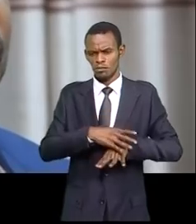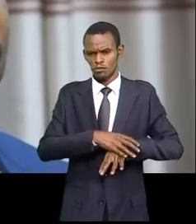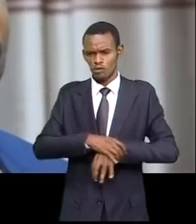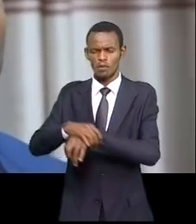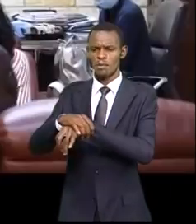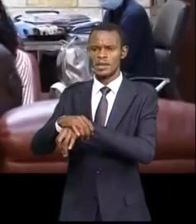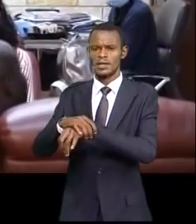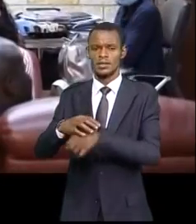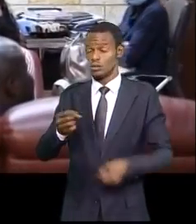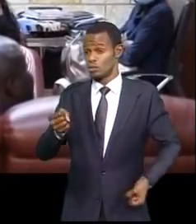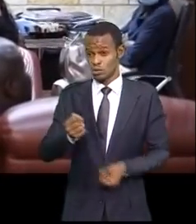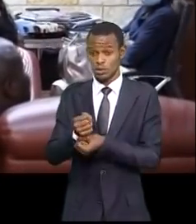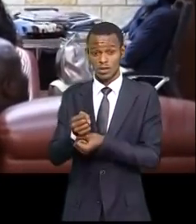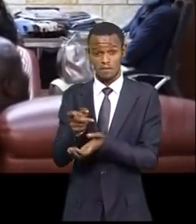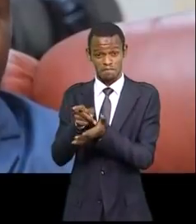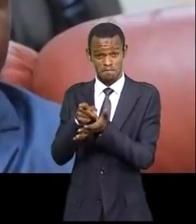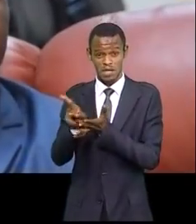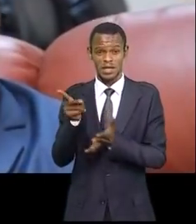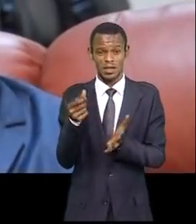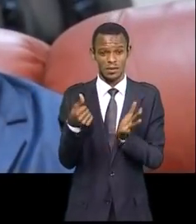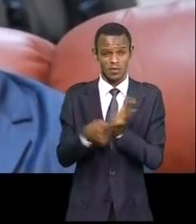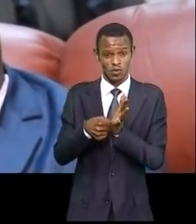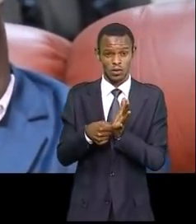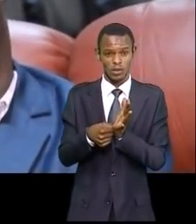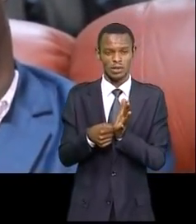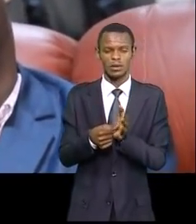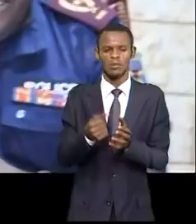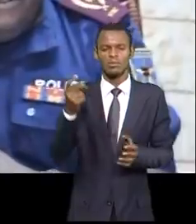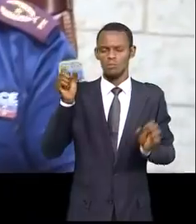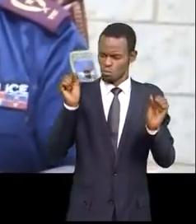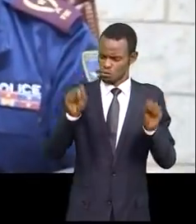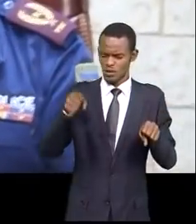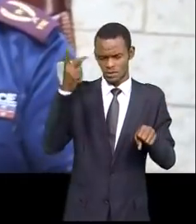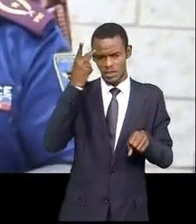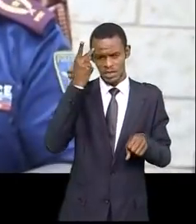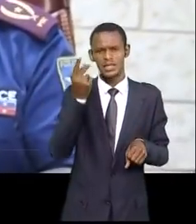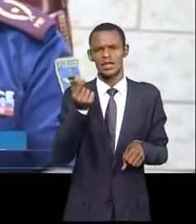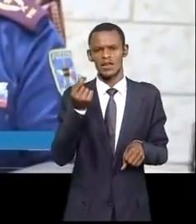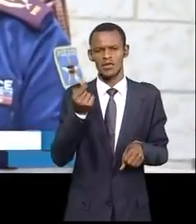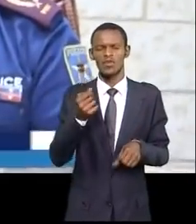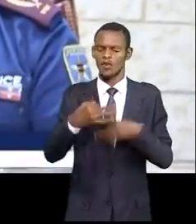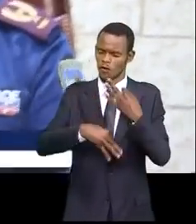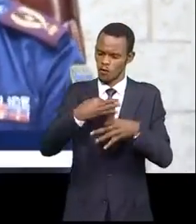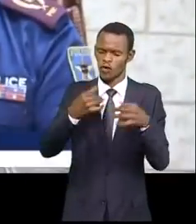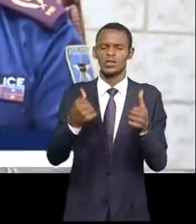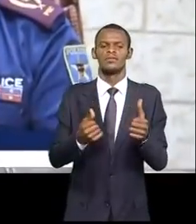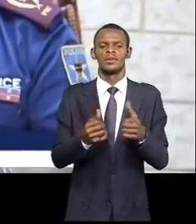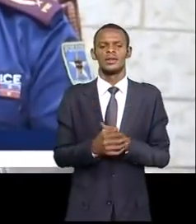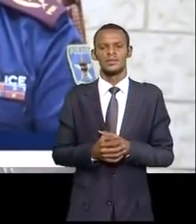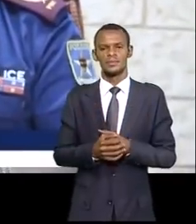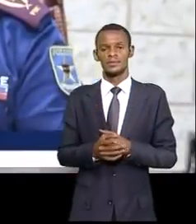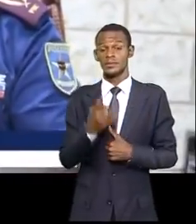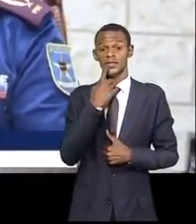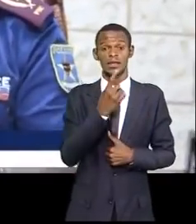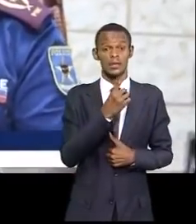pays et la ville de kinshasa le moyen de faire sa politique la police est secteur pour appuyer les délinquants chacun